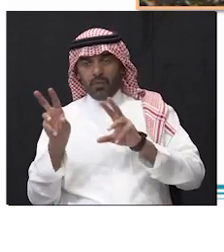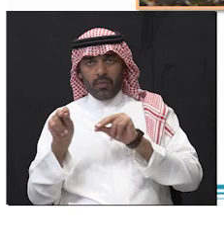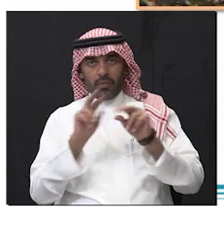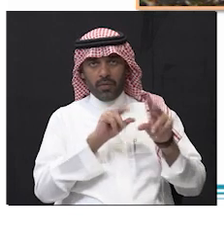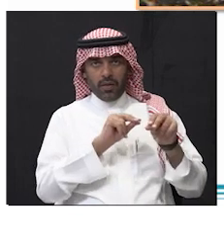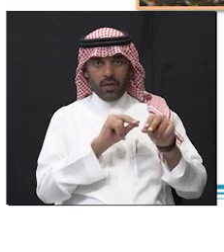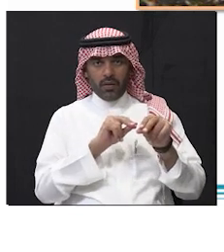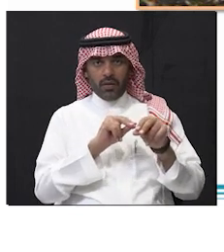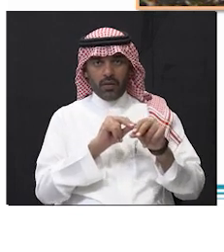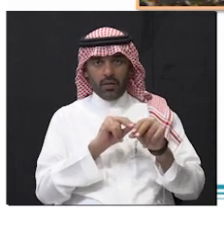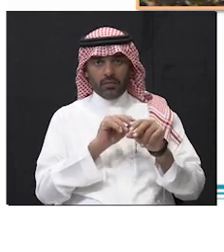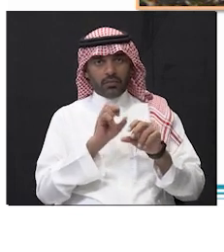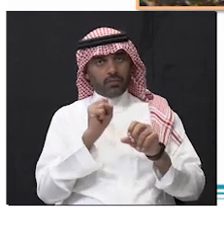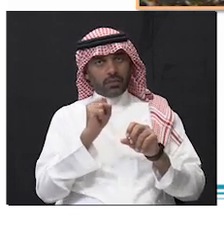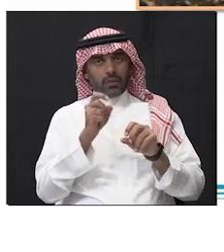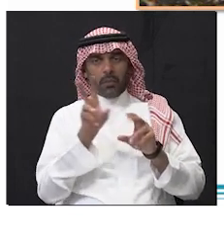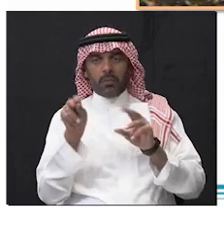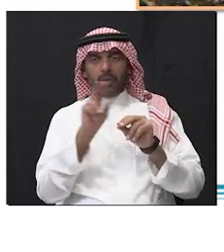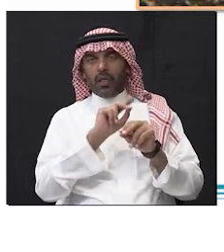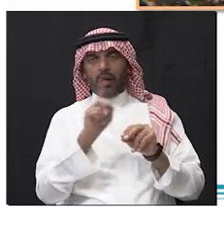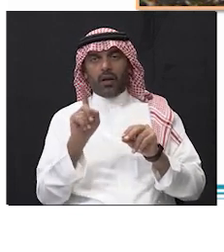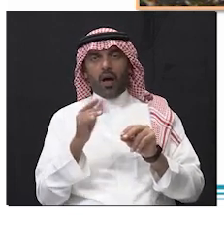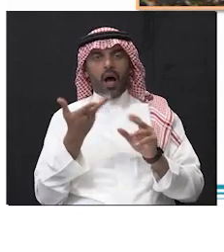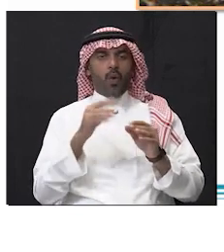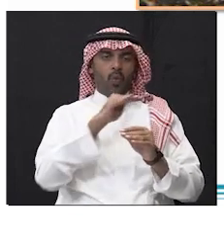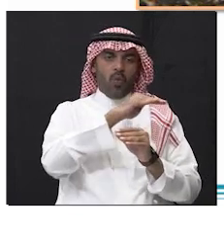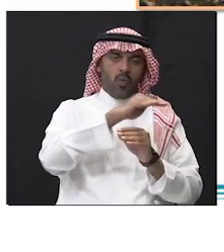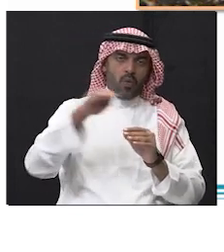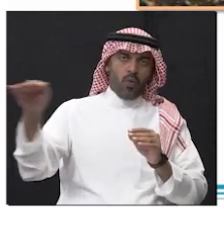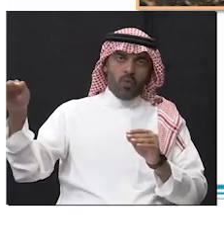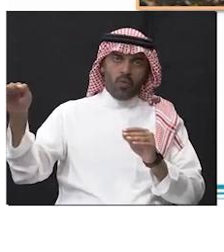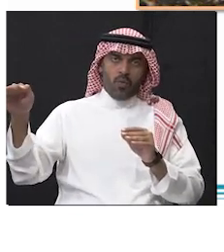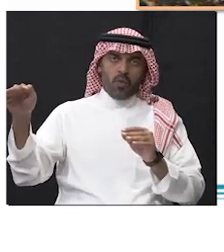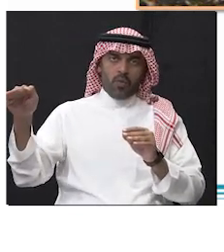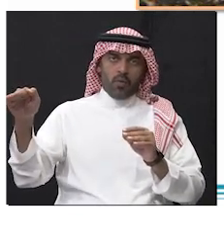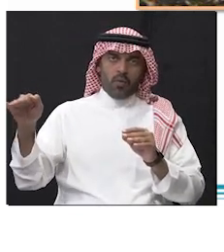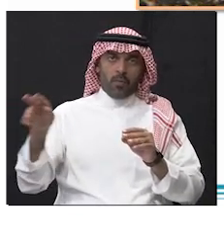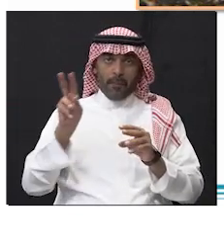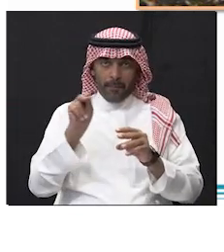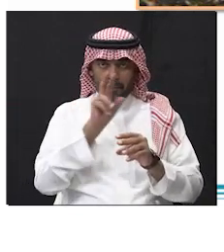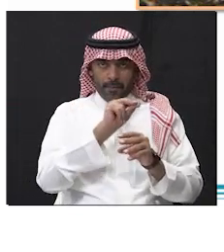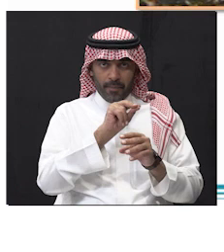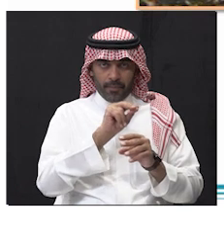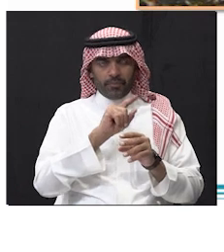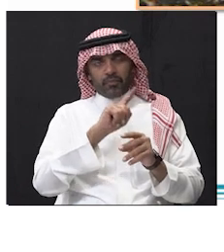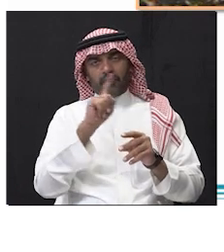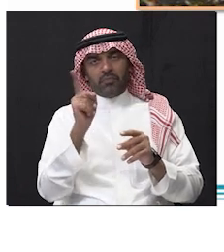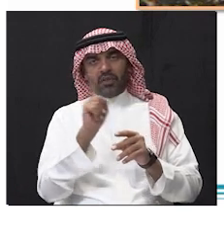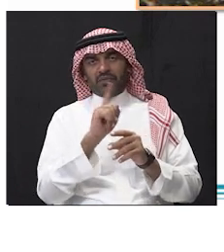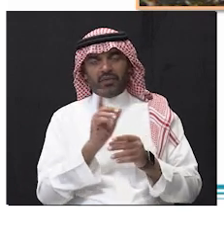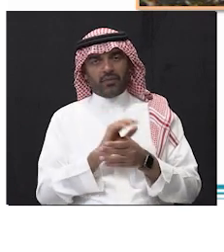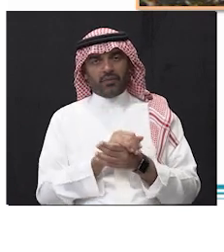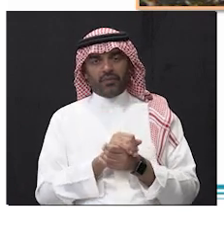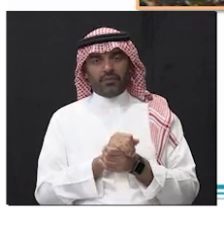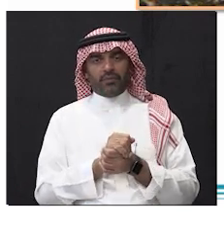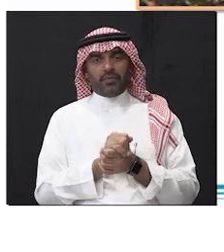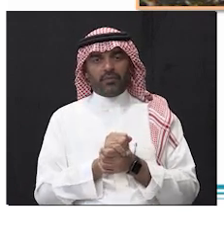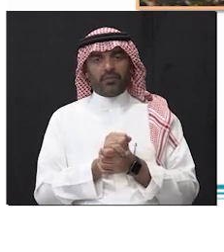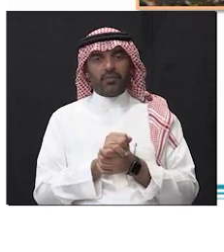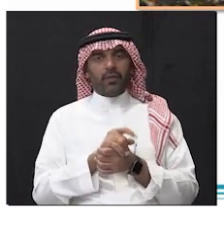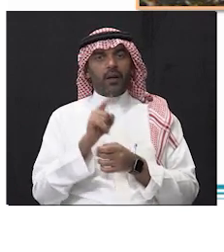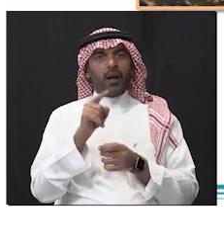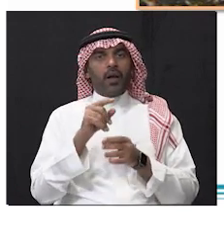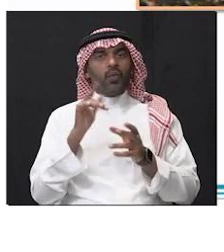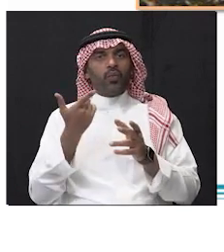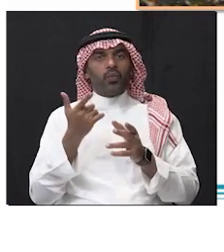لو قسمناها بهذا الشكل هل تعطيني جزئين متماثلين؟ لا، فبالتالي هذه